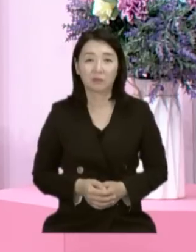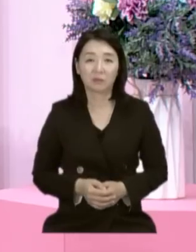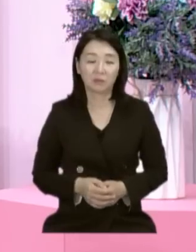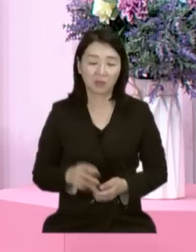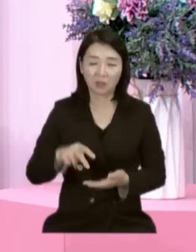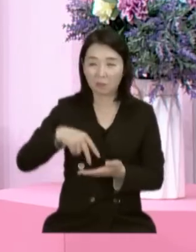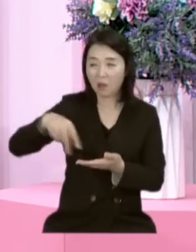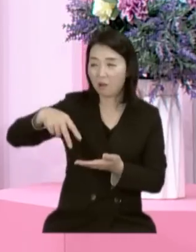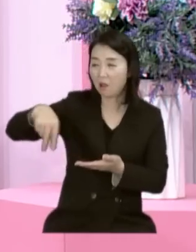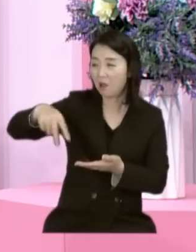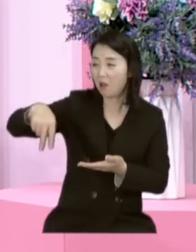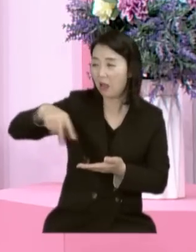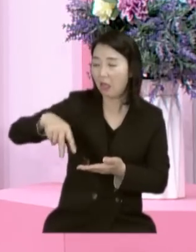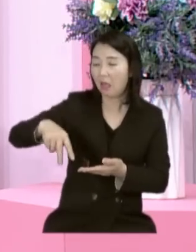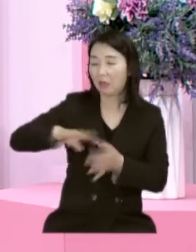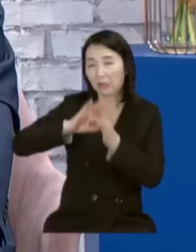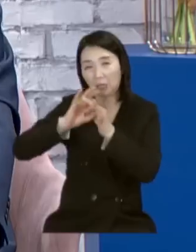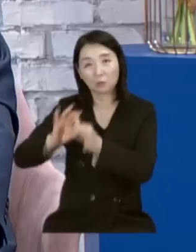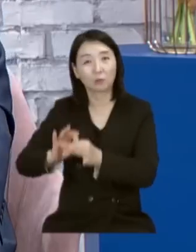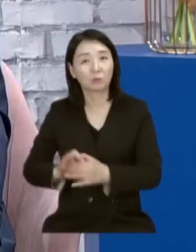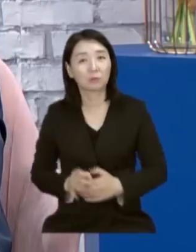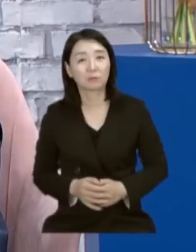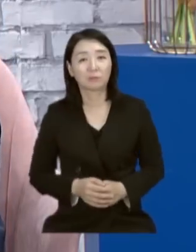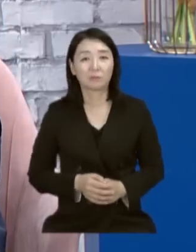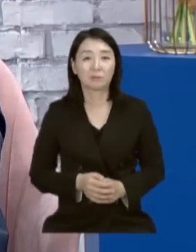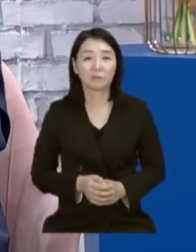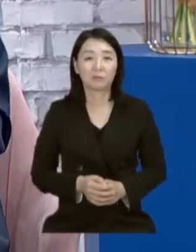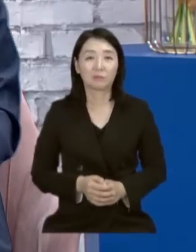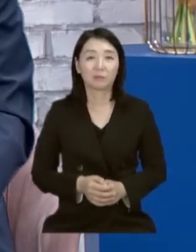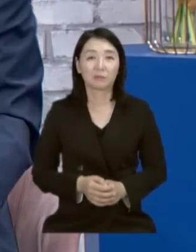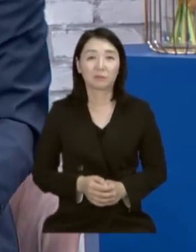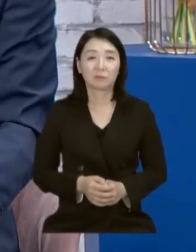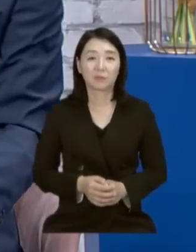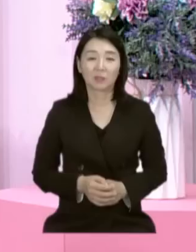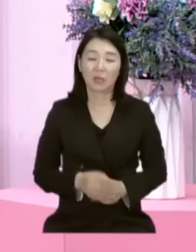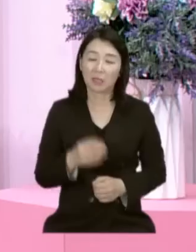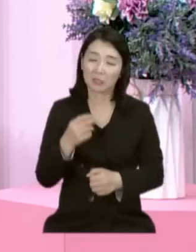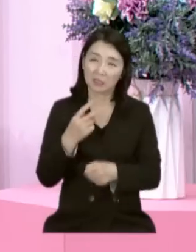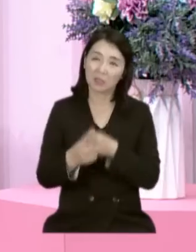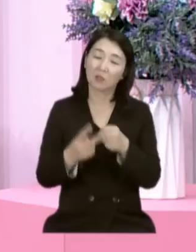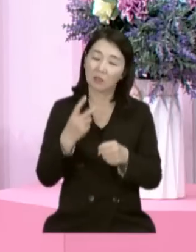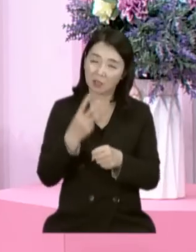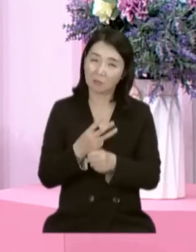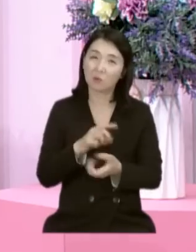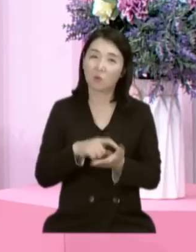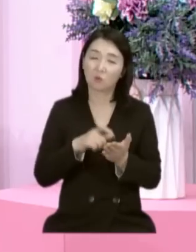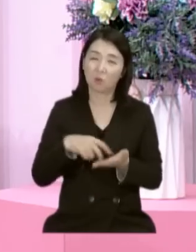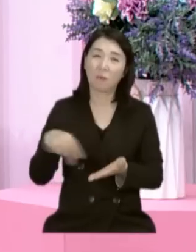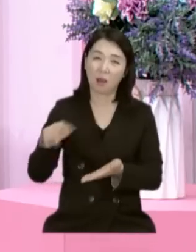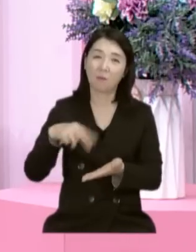엄청난 그 방황 생활을 하게 됩니다. 얼마 동안 그러셨어요? 한 2, 3년 정도 이렇게 2, 3년이나